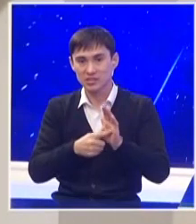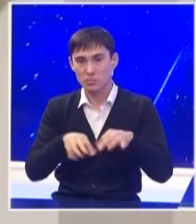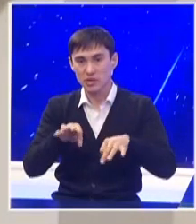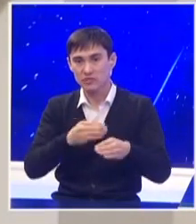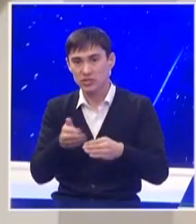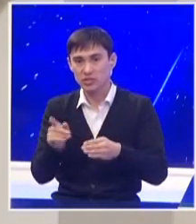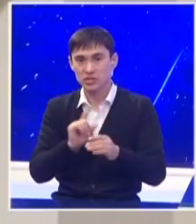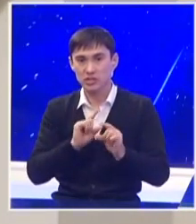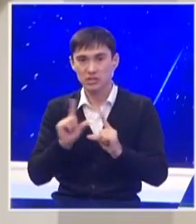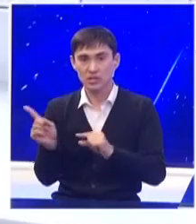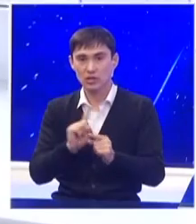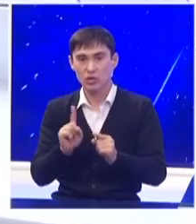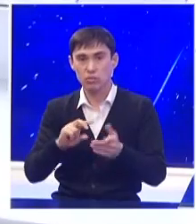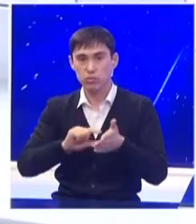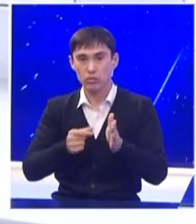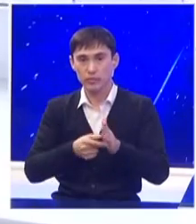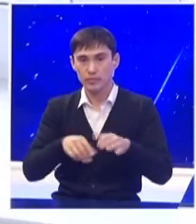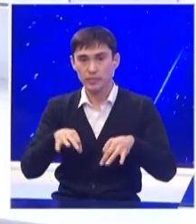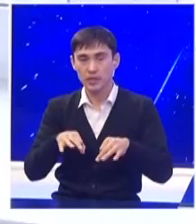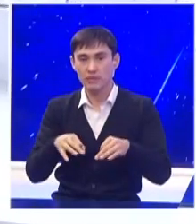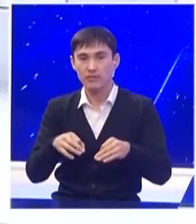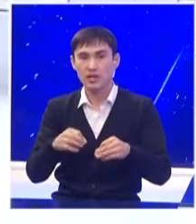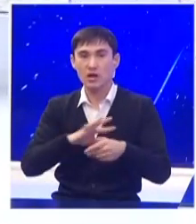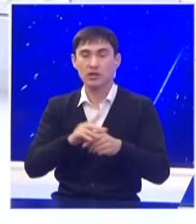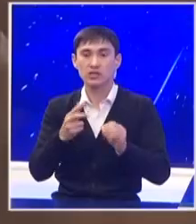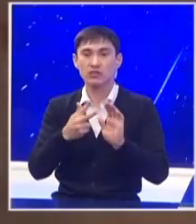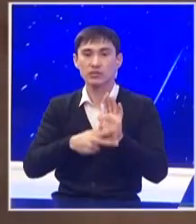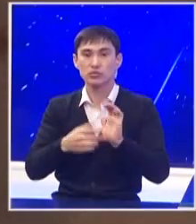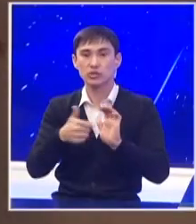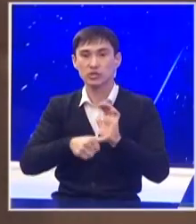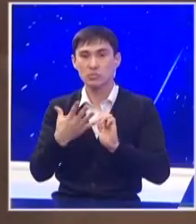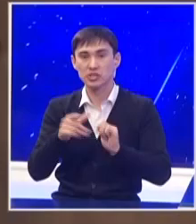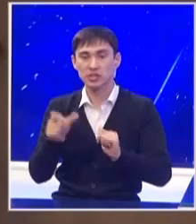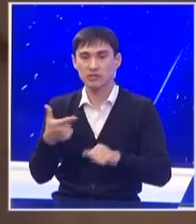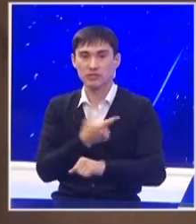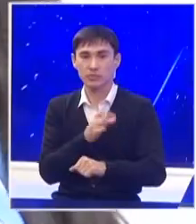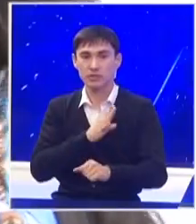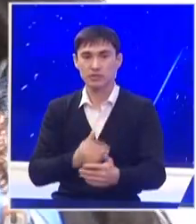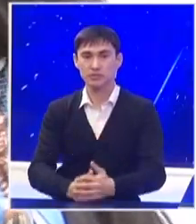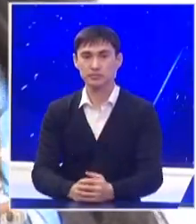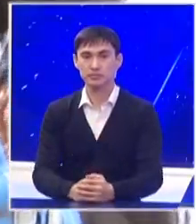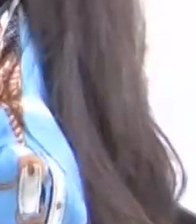сегодня полностью от коронавируса привились 865,5 тысяч человек.